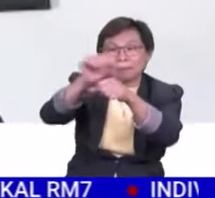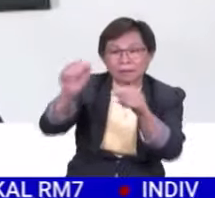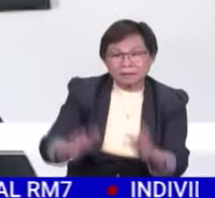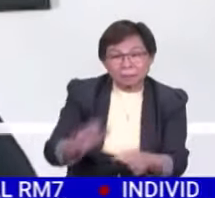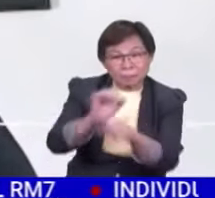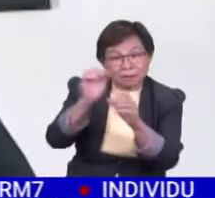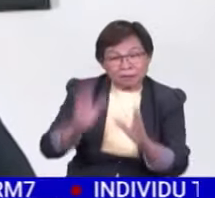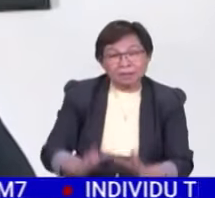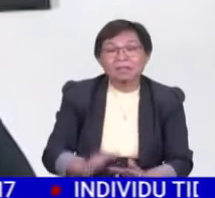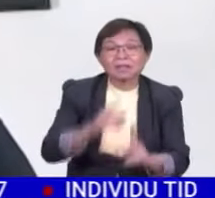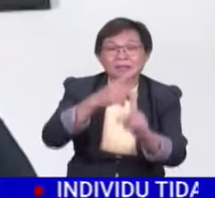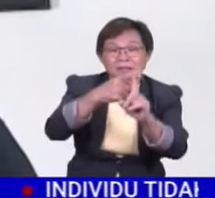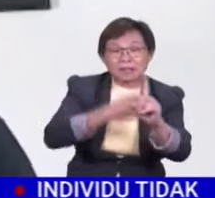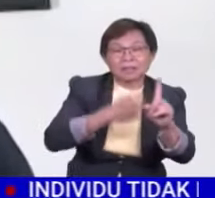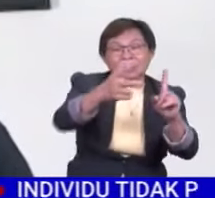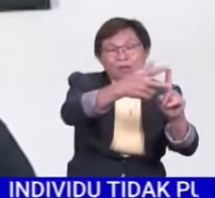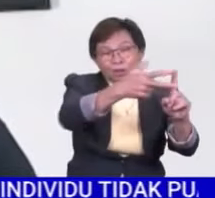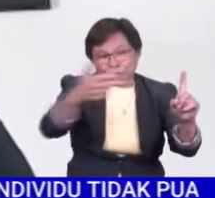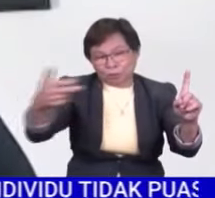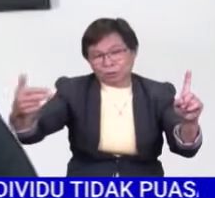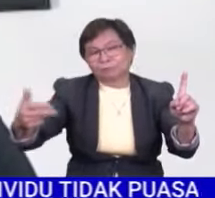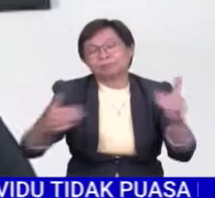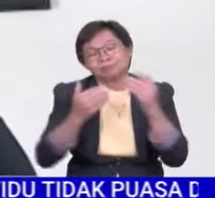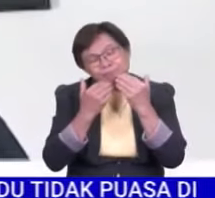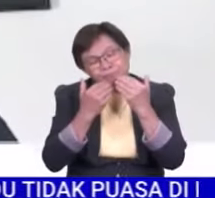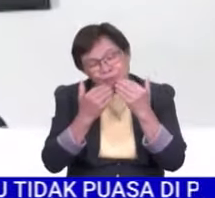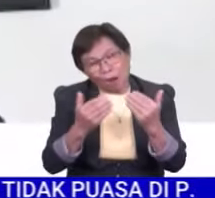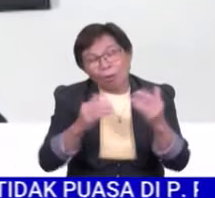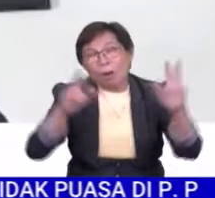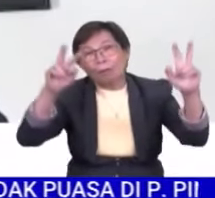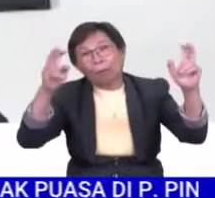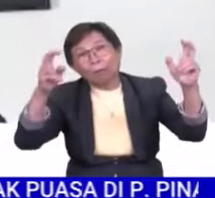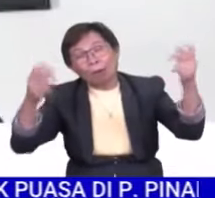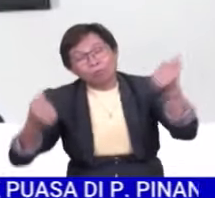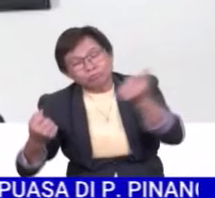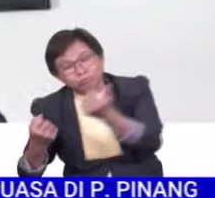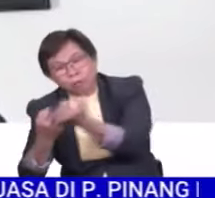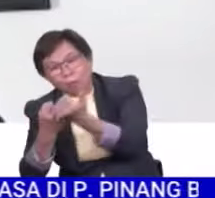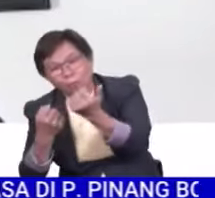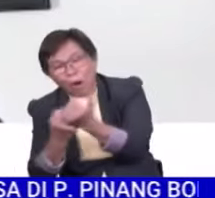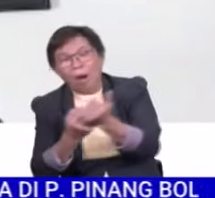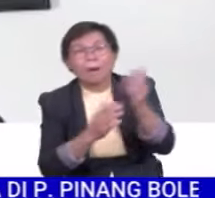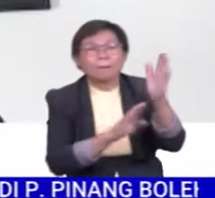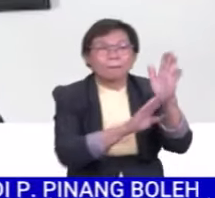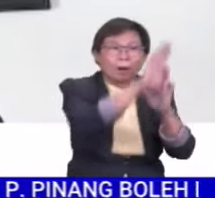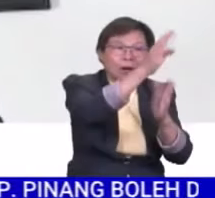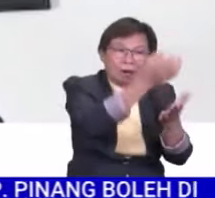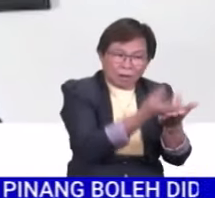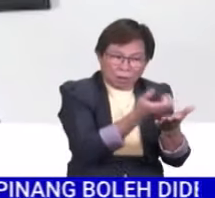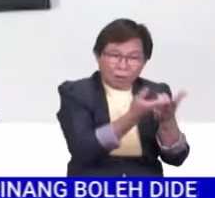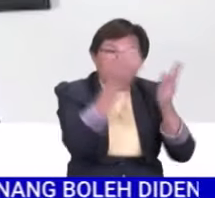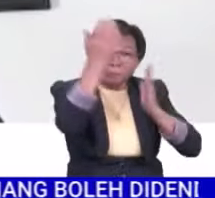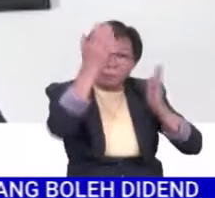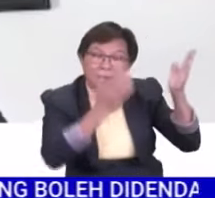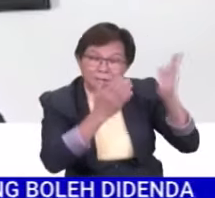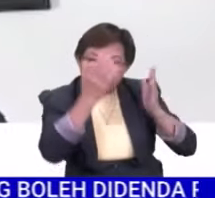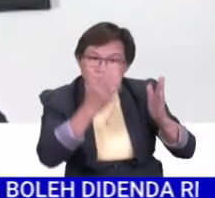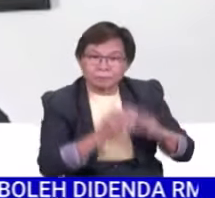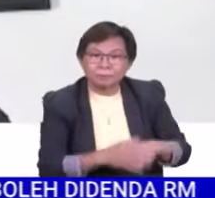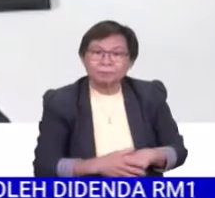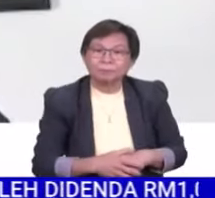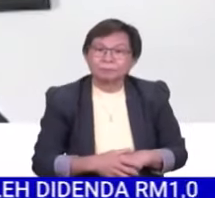pekerja-pekerja asing khususnya dari Indonesia dalam konteks sumbangan mereka kepada pembangunan ekonomi di negara ini.